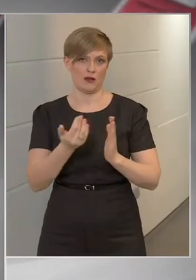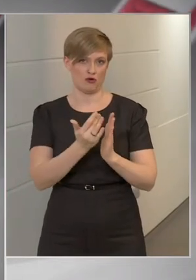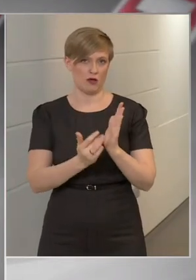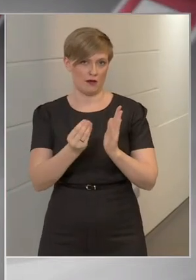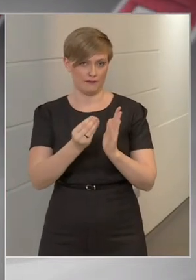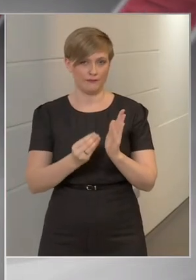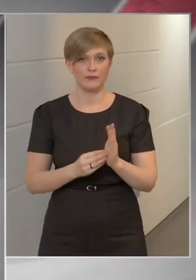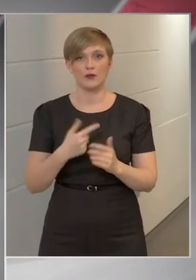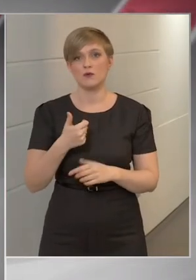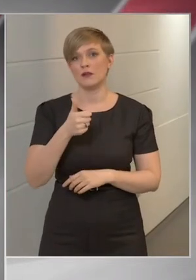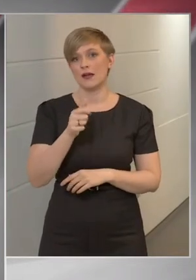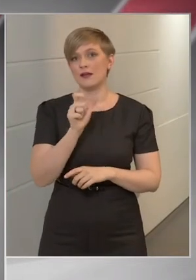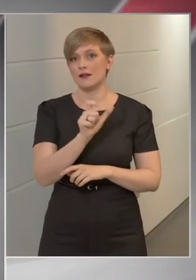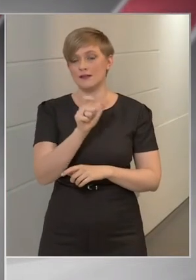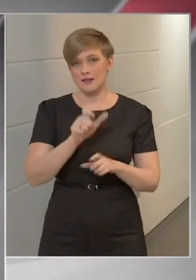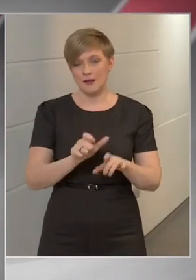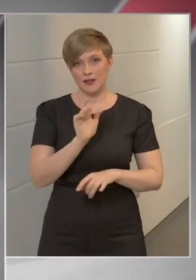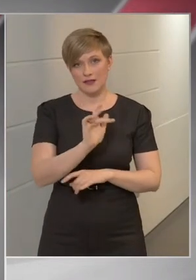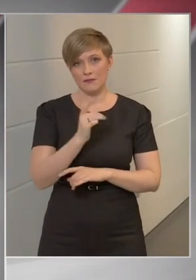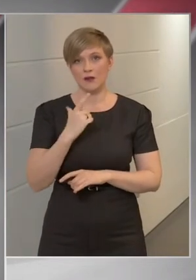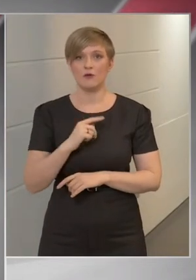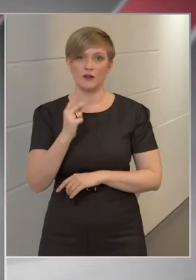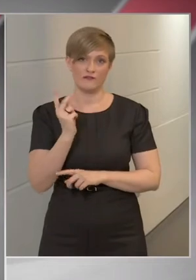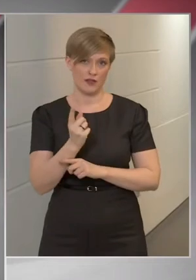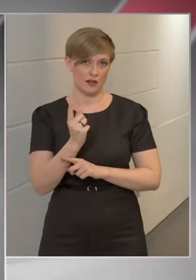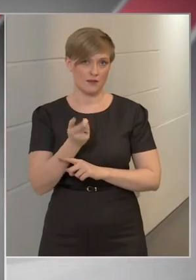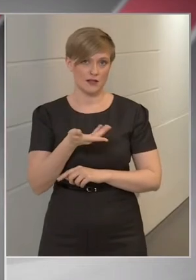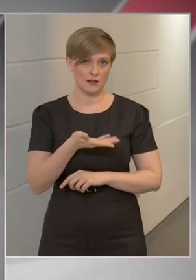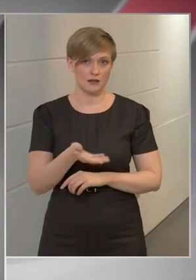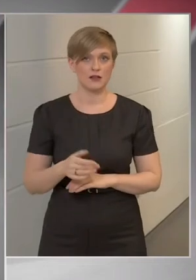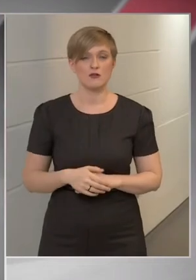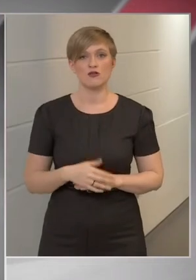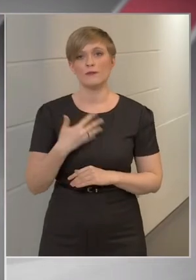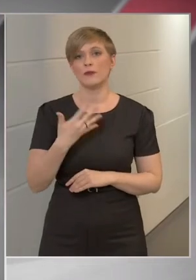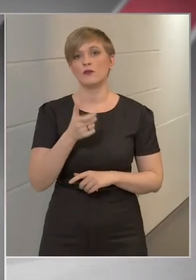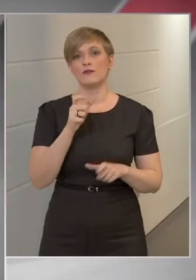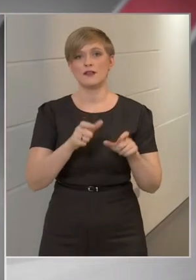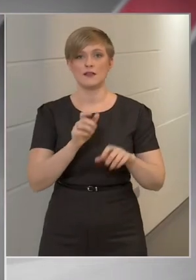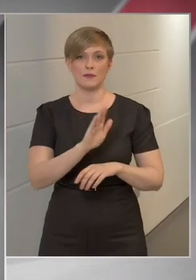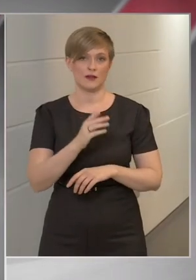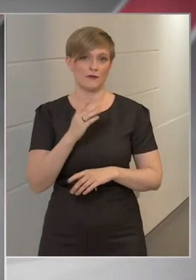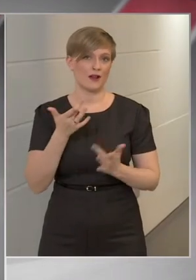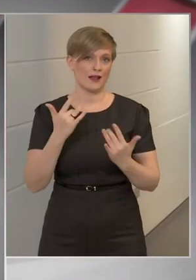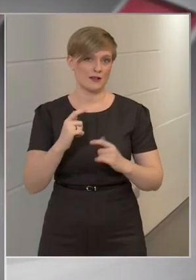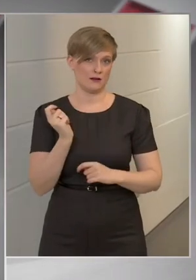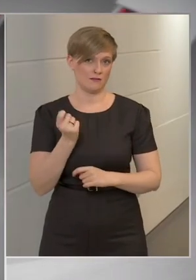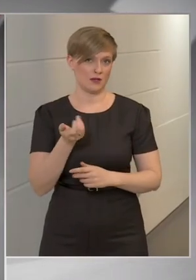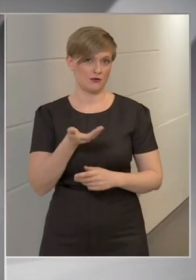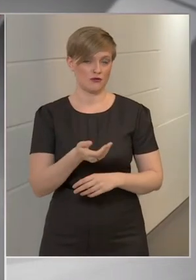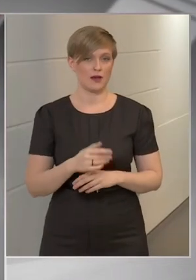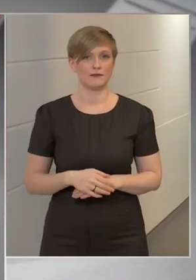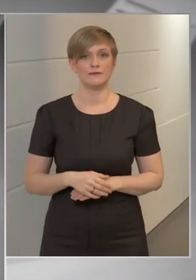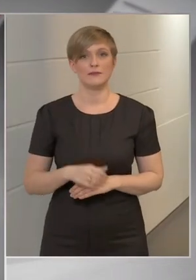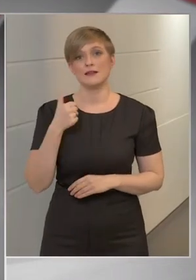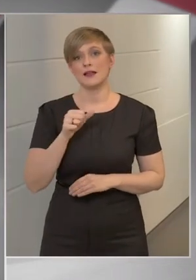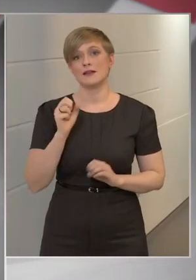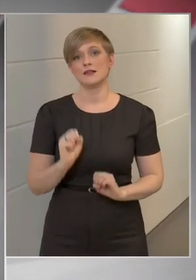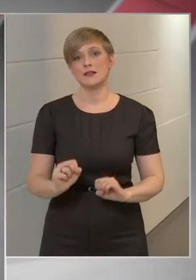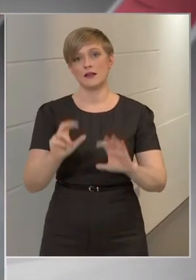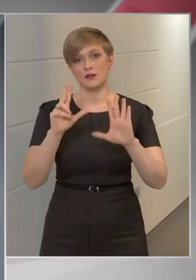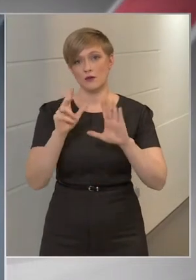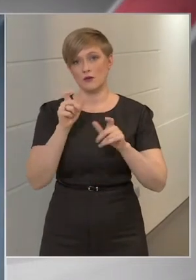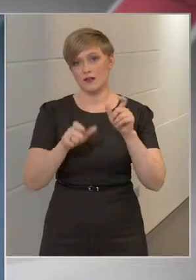21 személlyel szemben alkalmaztunk figyelmeztetést, 50 személy részére szaptunk ki helyszíni bírságot, míg 118